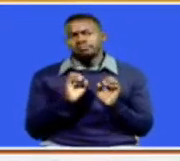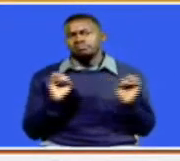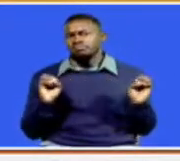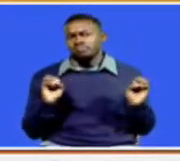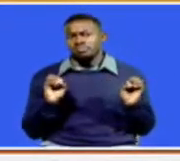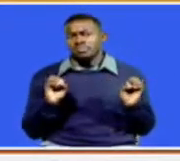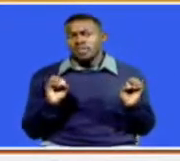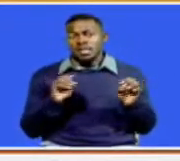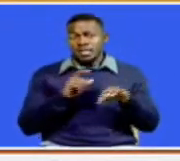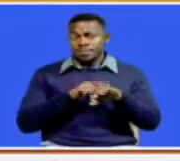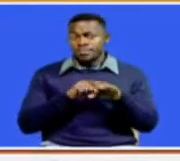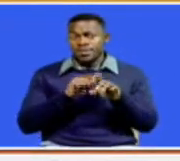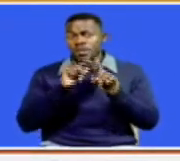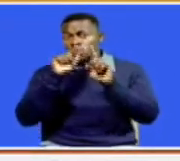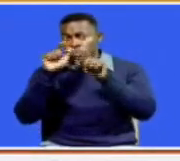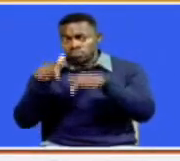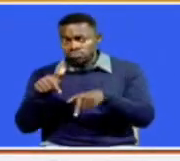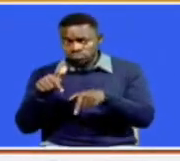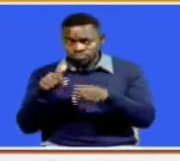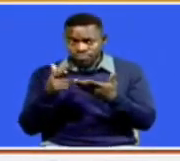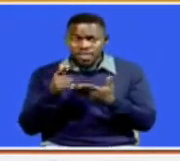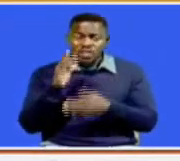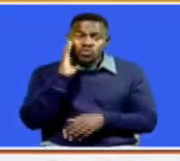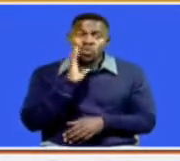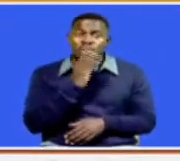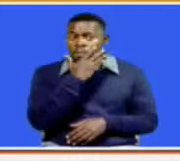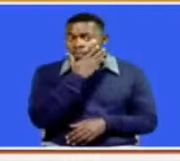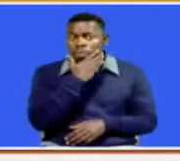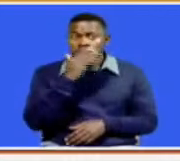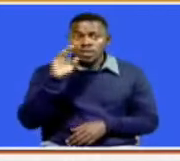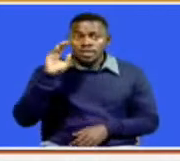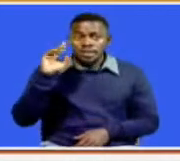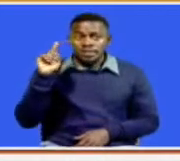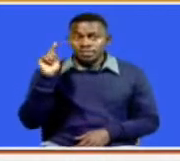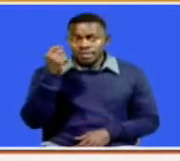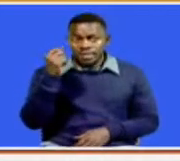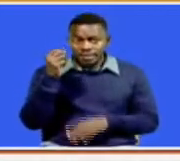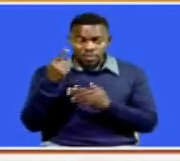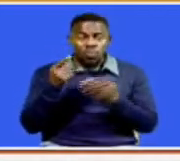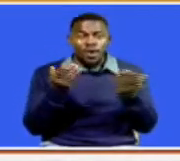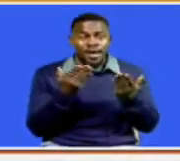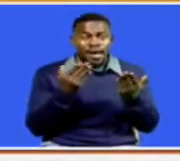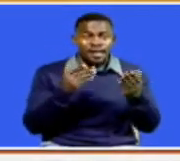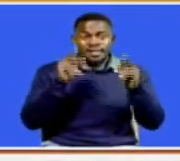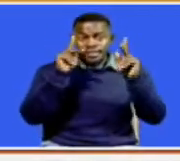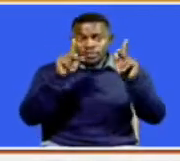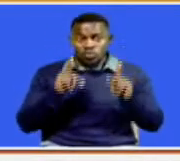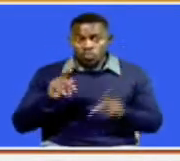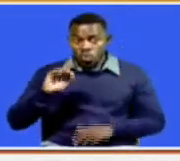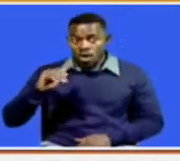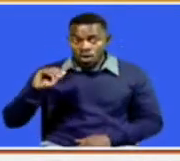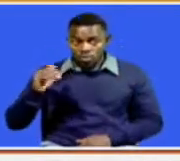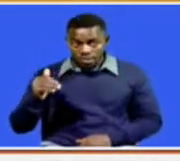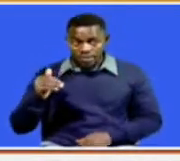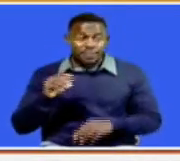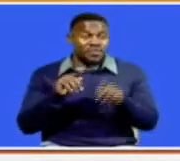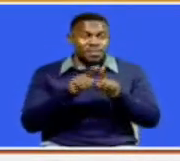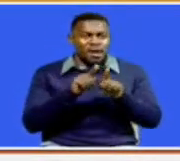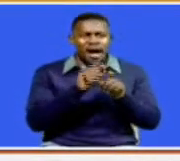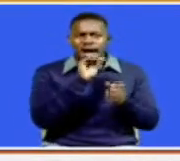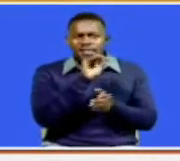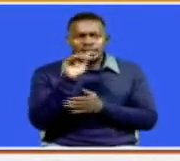Jomo Kenyatta katika kaunti ya Kisumu. FKF inasema usalama umeimarishwa na mashabiki wajitokeze kwa